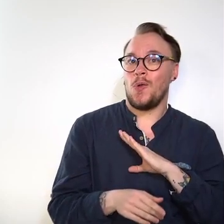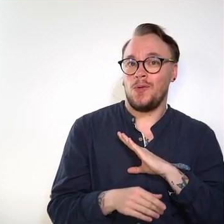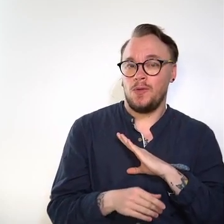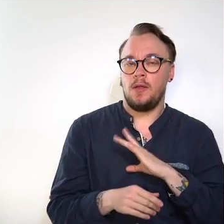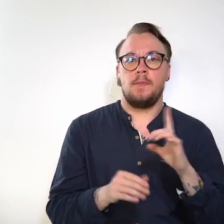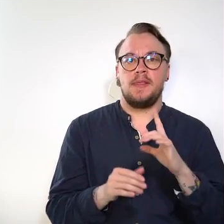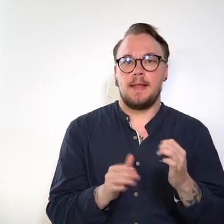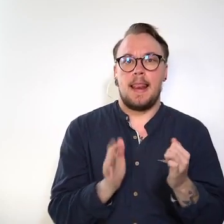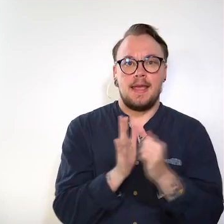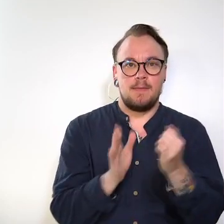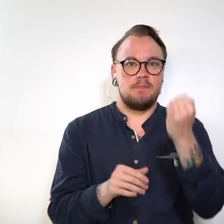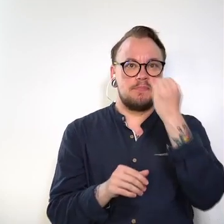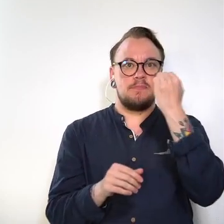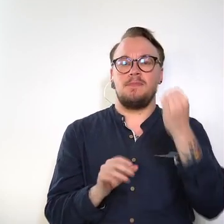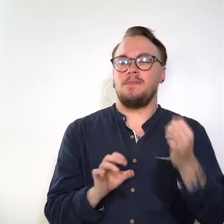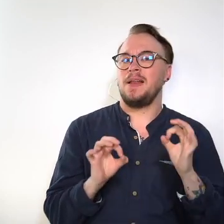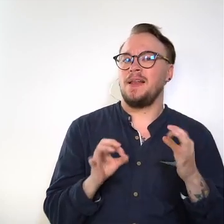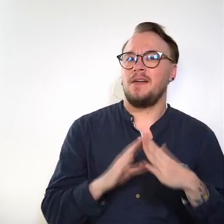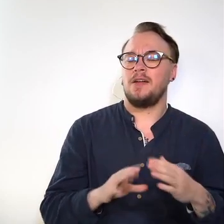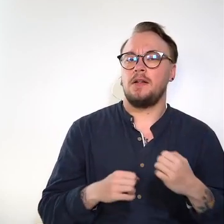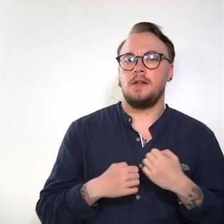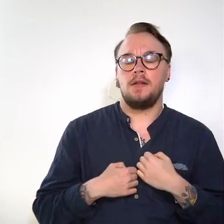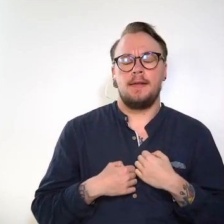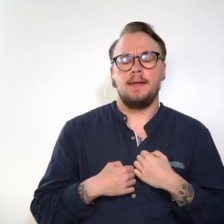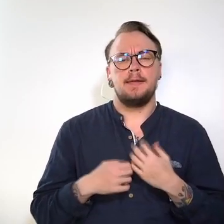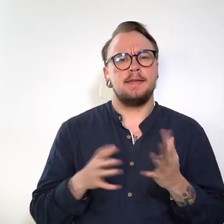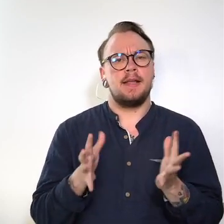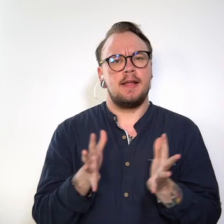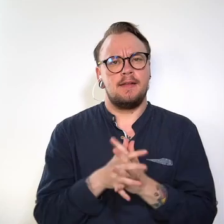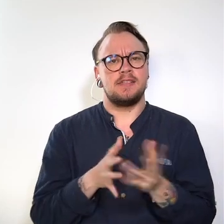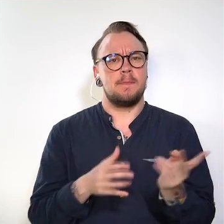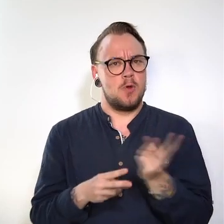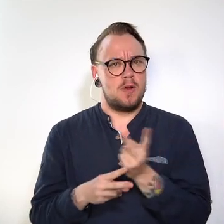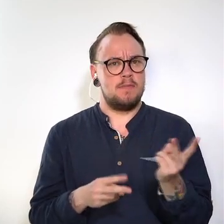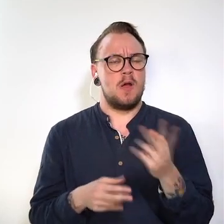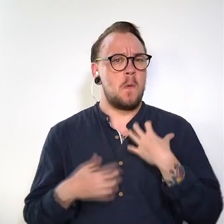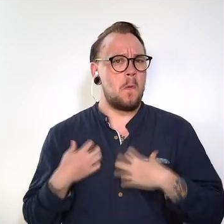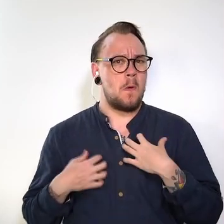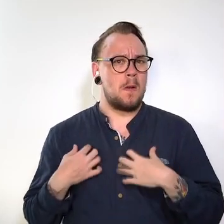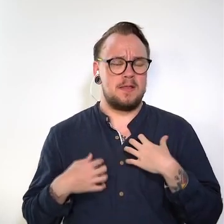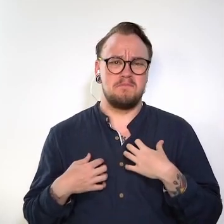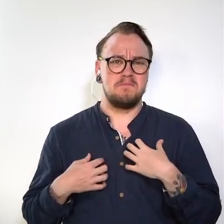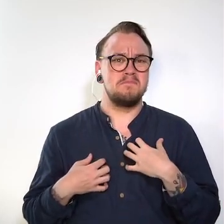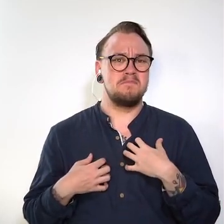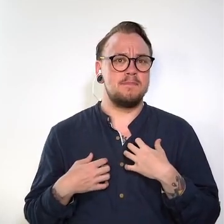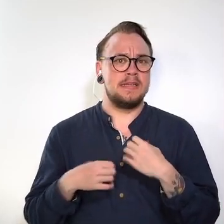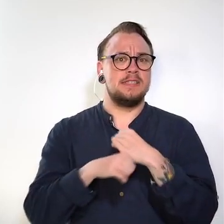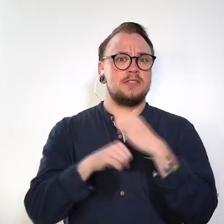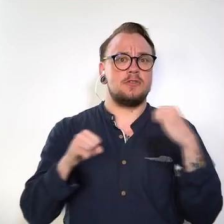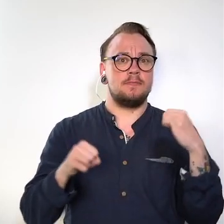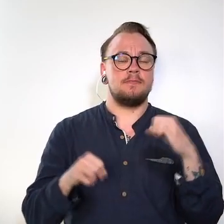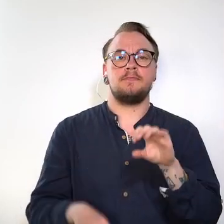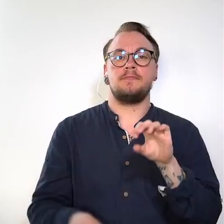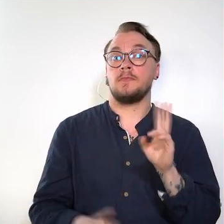mitä leimautumista ja ihan selkeästi nämä oli yhtä voimakkaita ja SETAn piti pystyä jakamaan